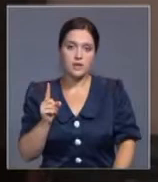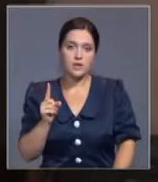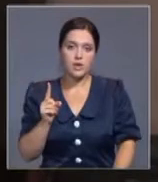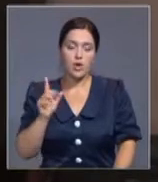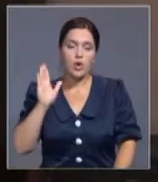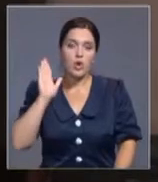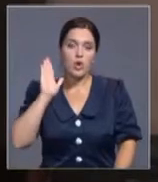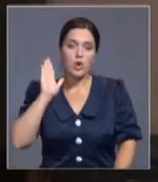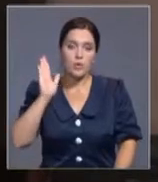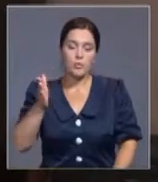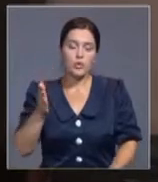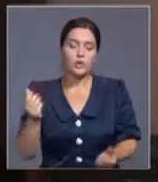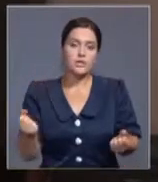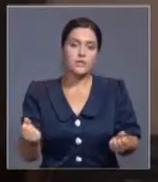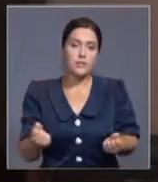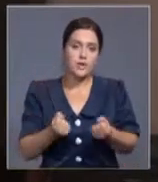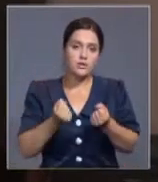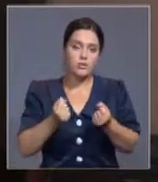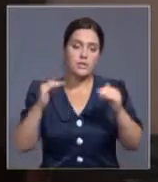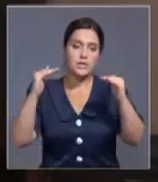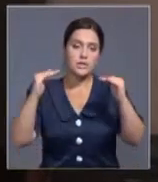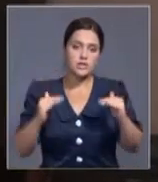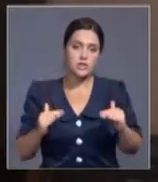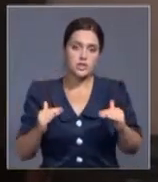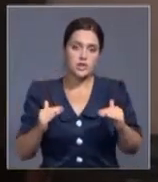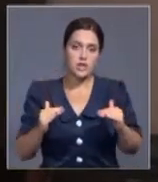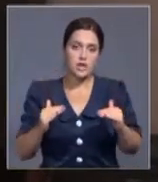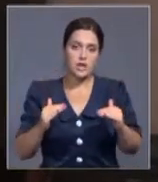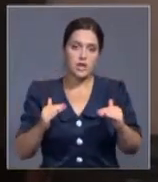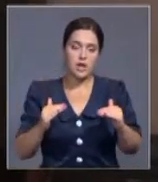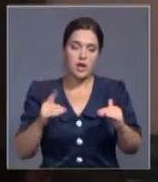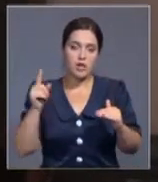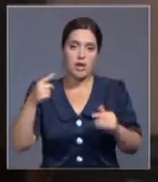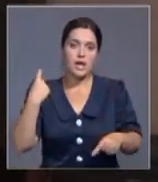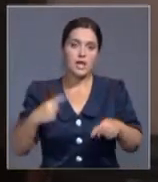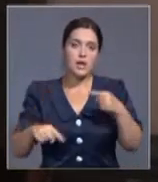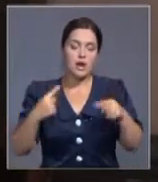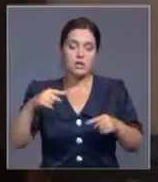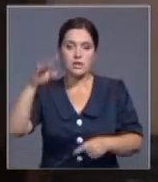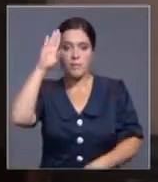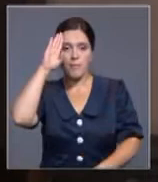будет способствовать снижению диспропорции